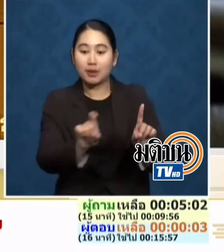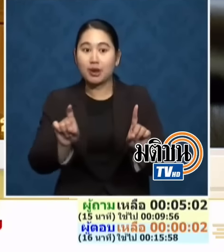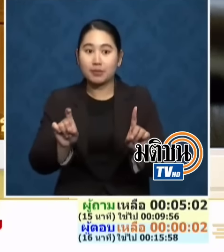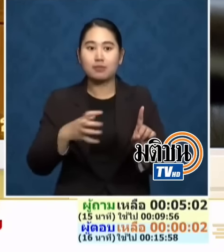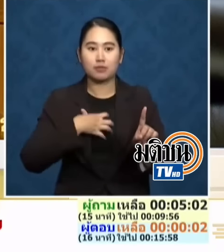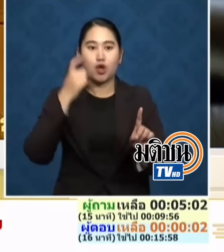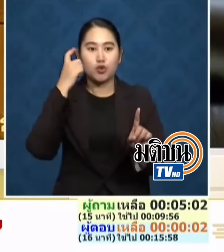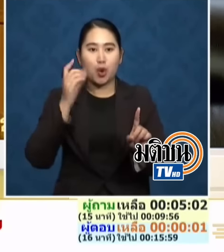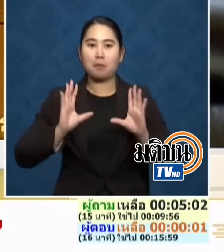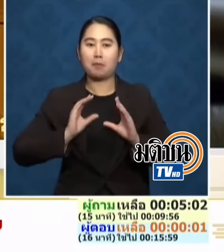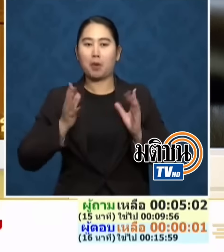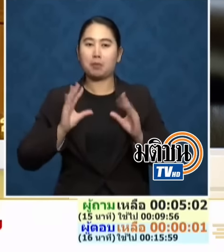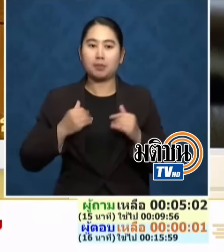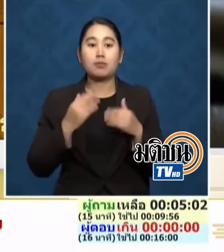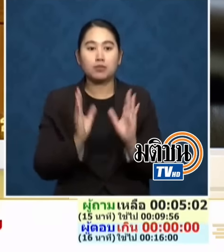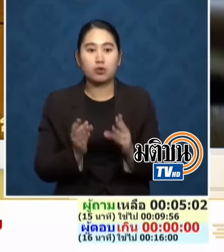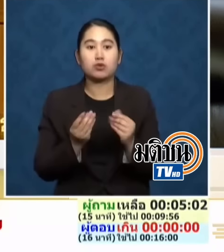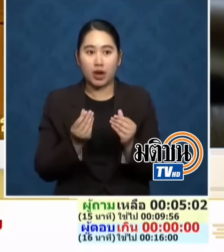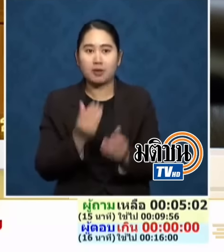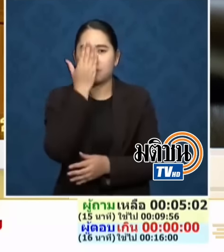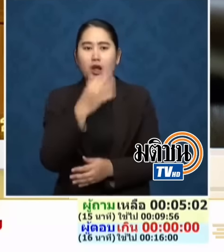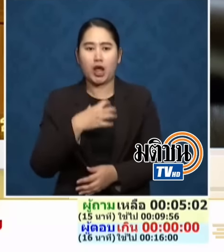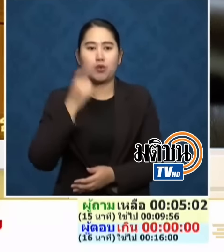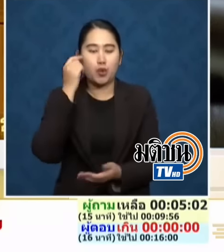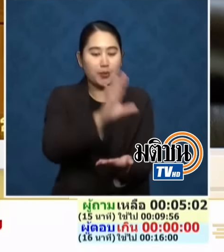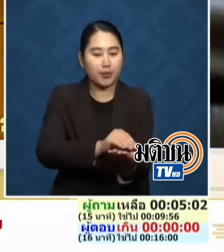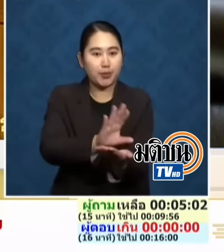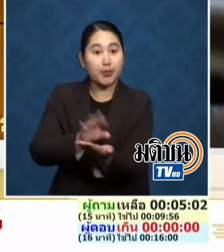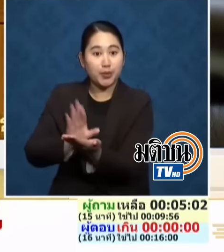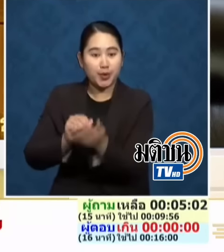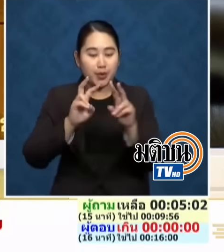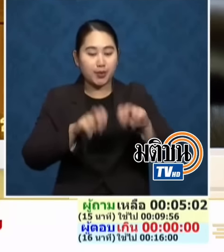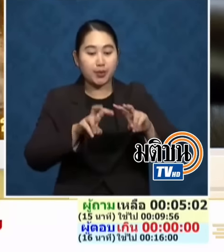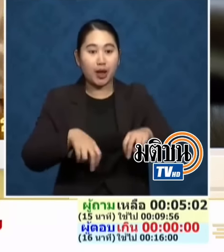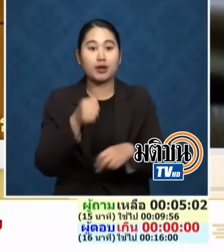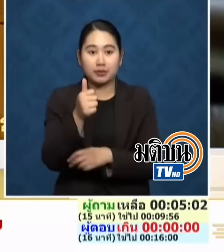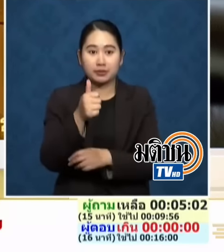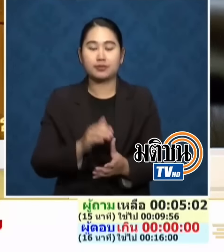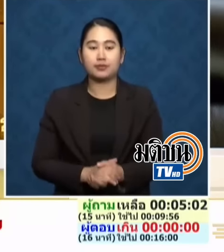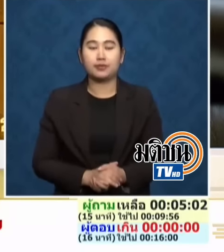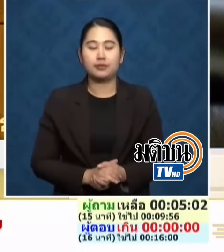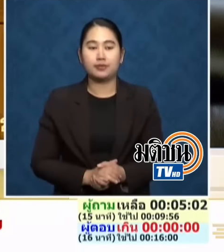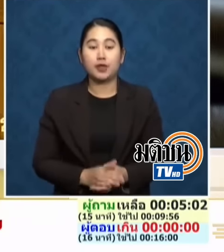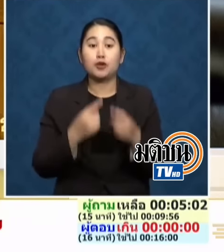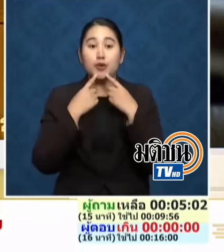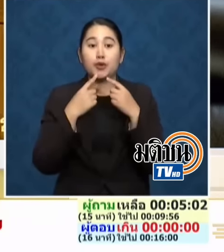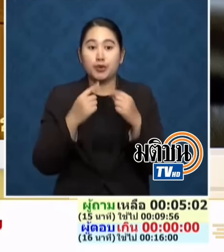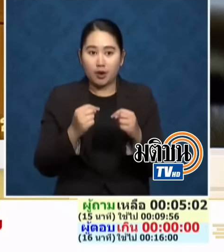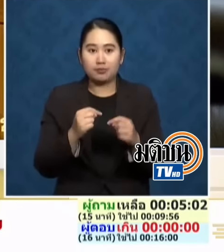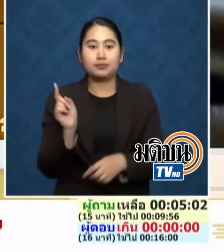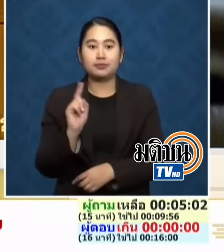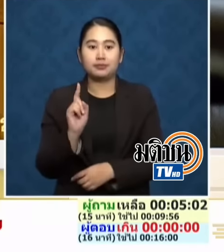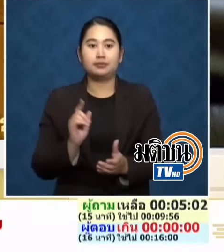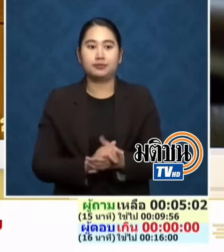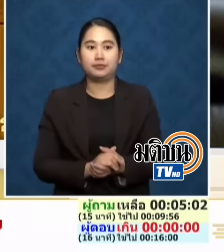ผมอยากทาบวปฏิเศษกี่คนเราจะไดเอข้อมูลมาศึกษาดันั้น สิ่ที่จะตอบทพิชชติว่า